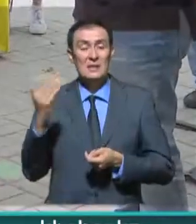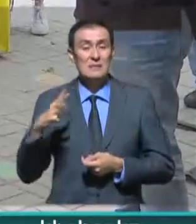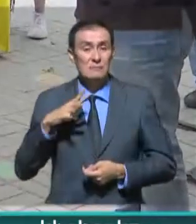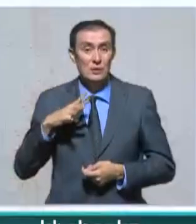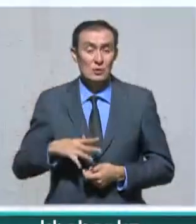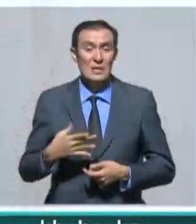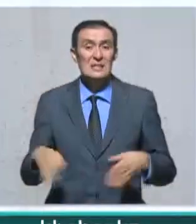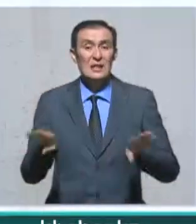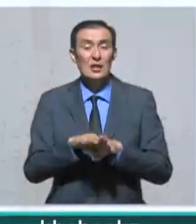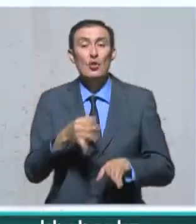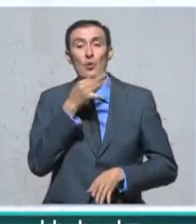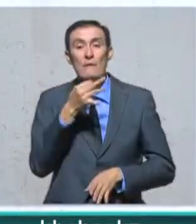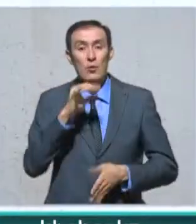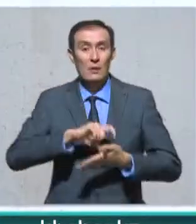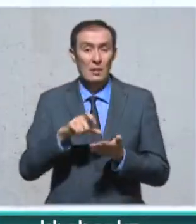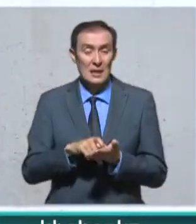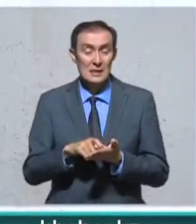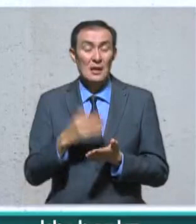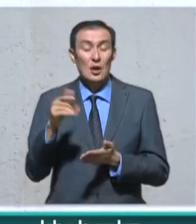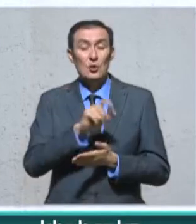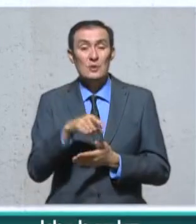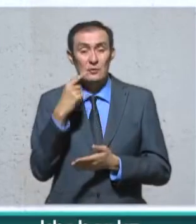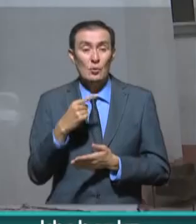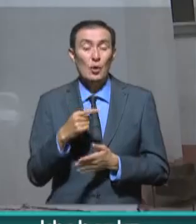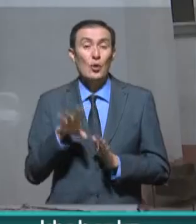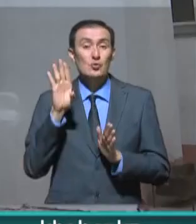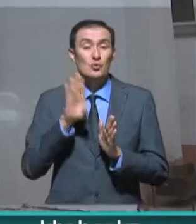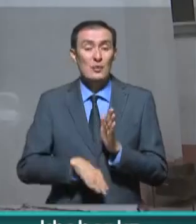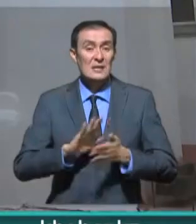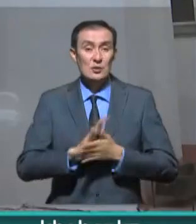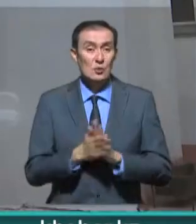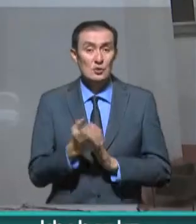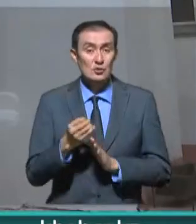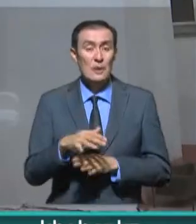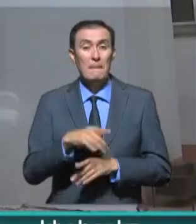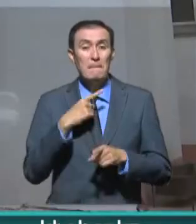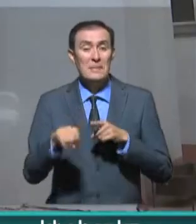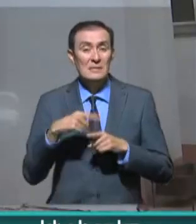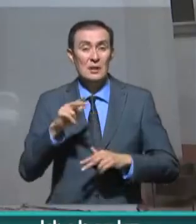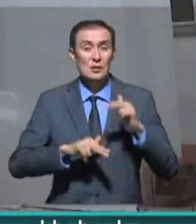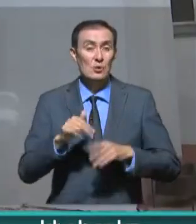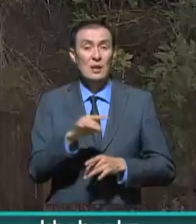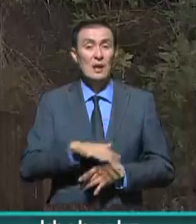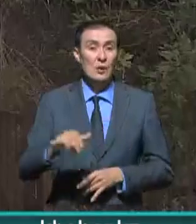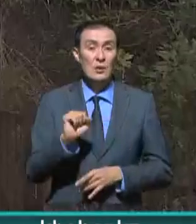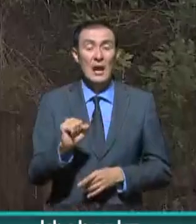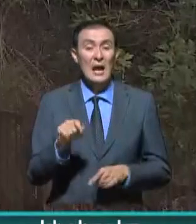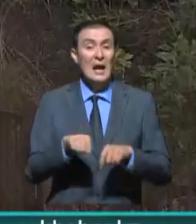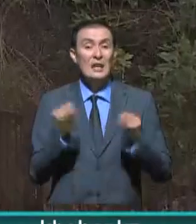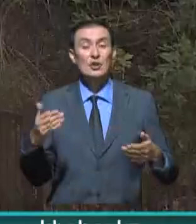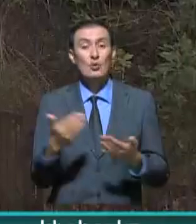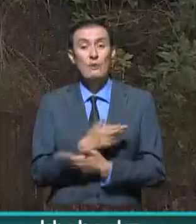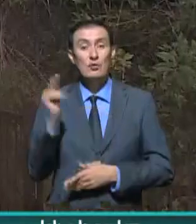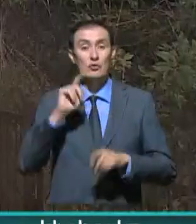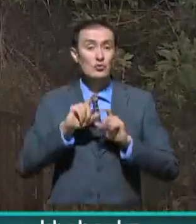закрыть нулевой класс по словам жильцов услугу усугубляют ситуацию массовая застройка района а открытие новых